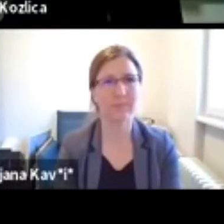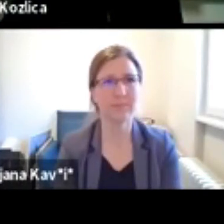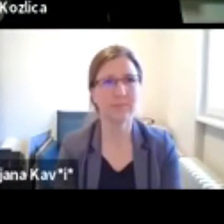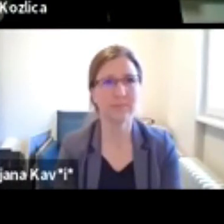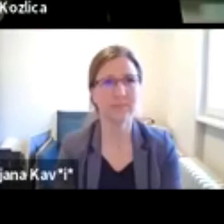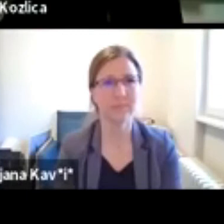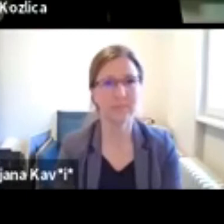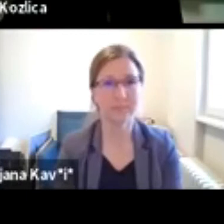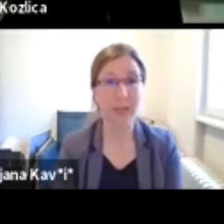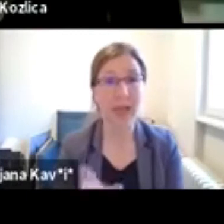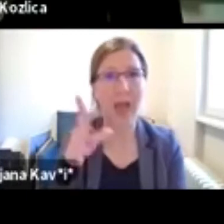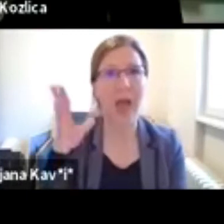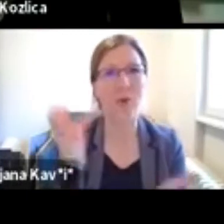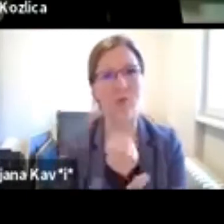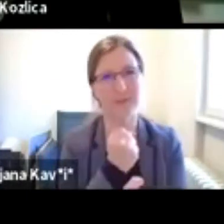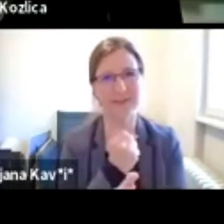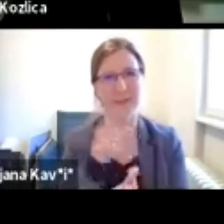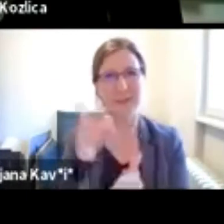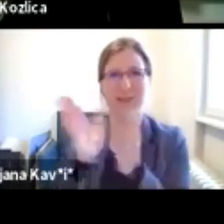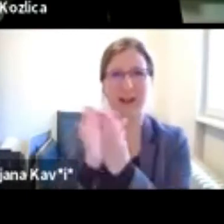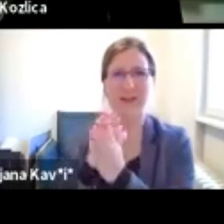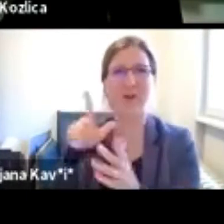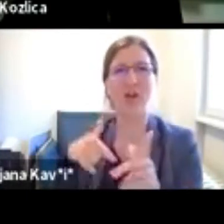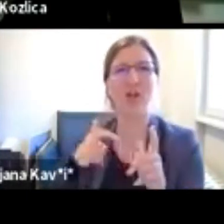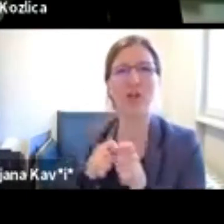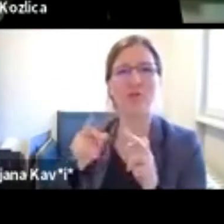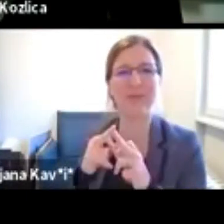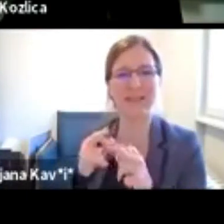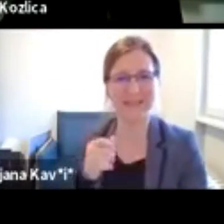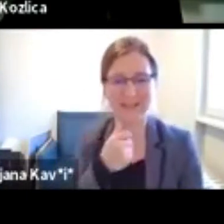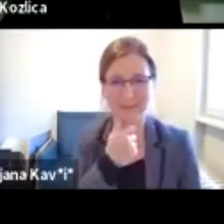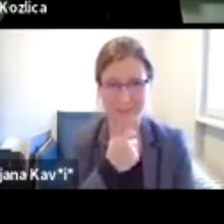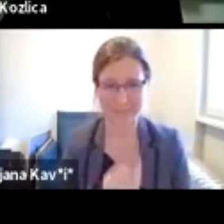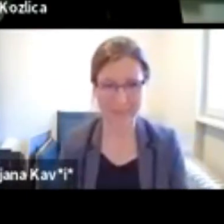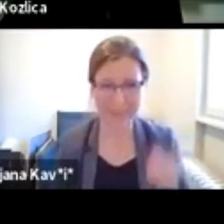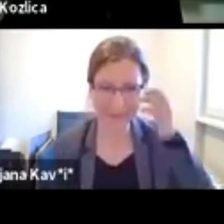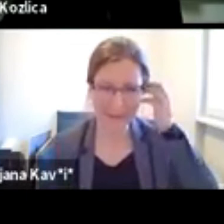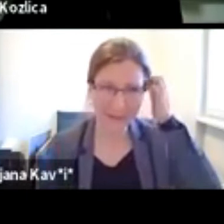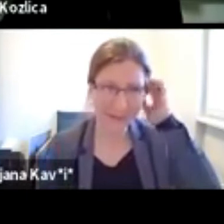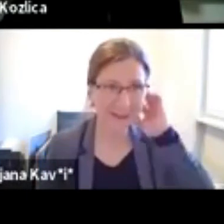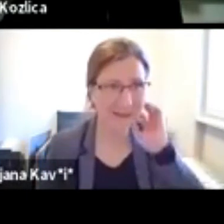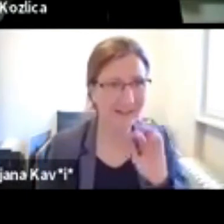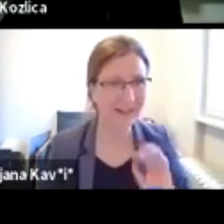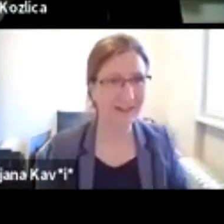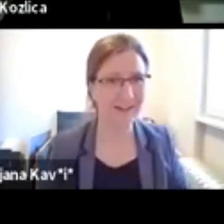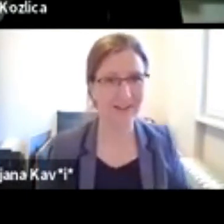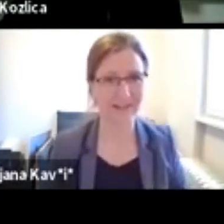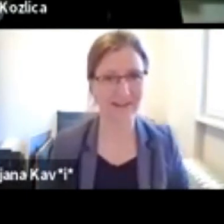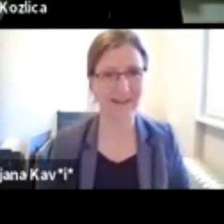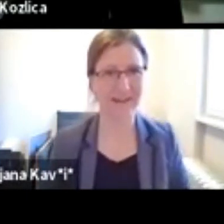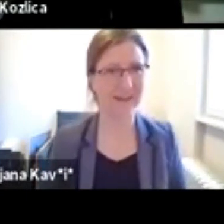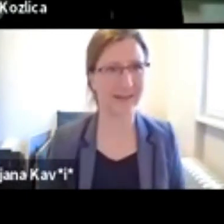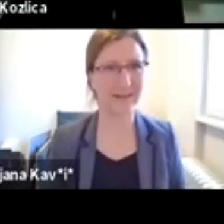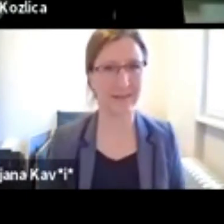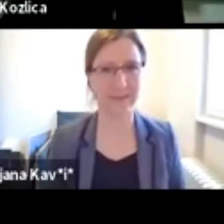Ili me sad čujete? Bravo, Ljubice! Da. Te čujemo i vidimo. Ja ste vidjeli kako će u